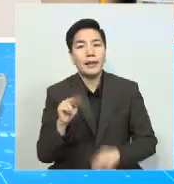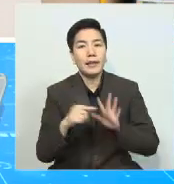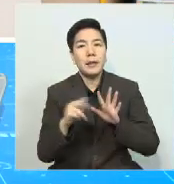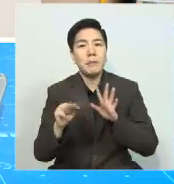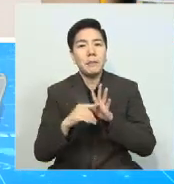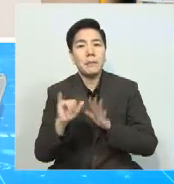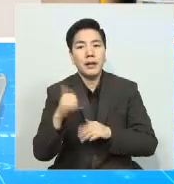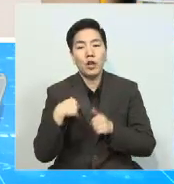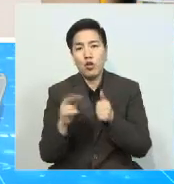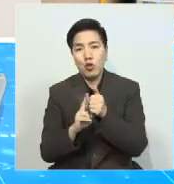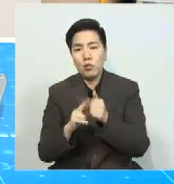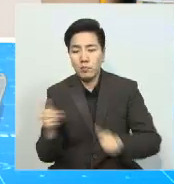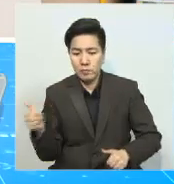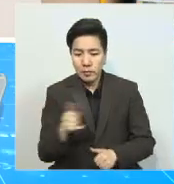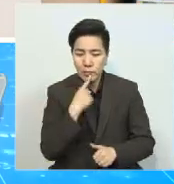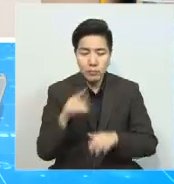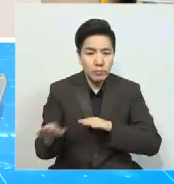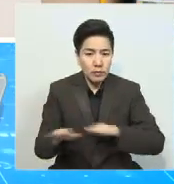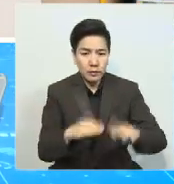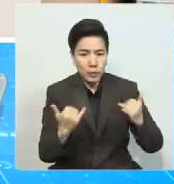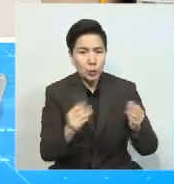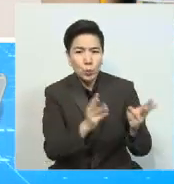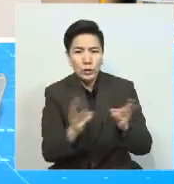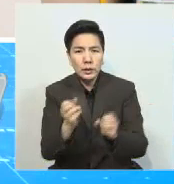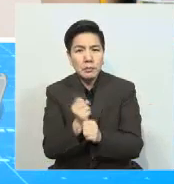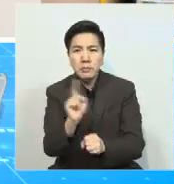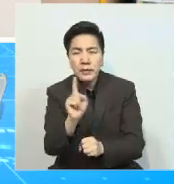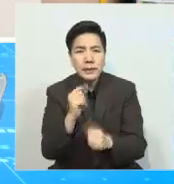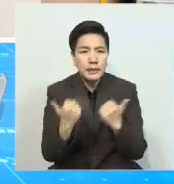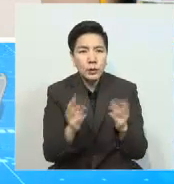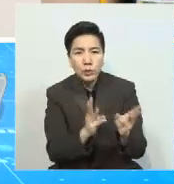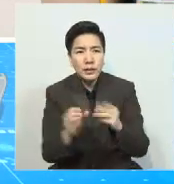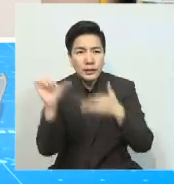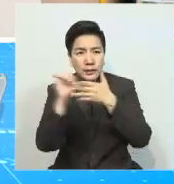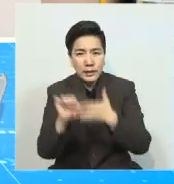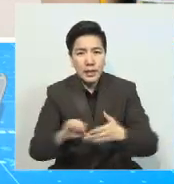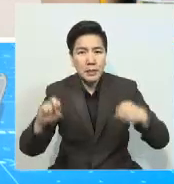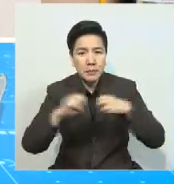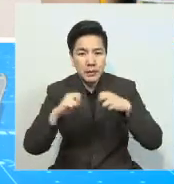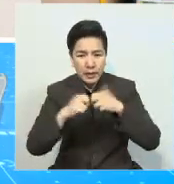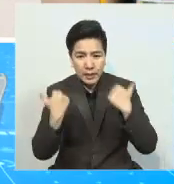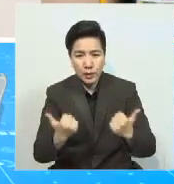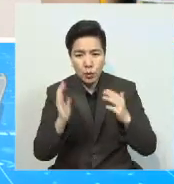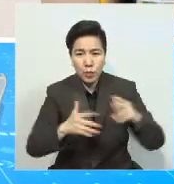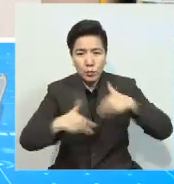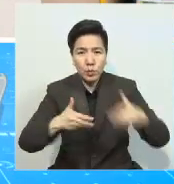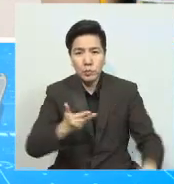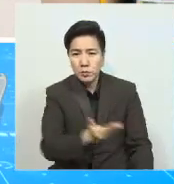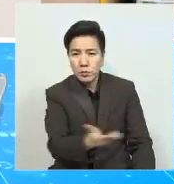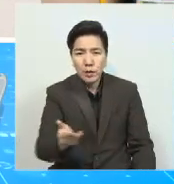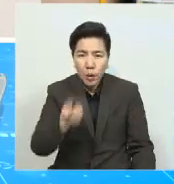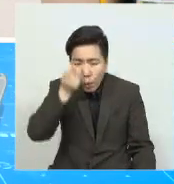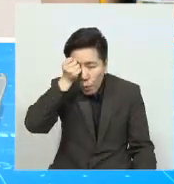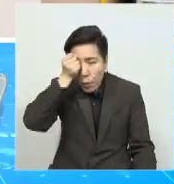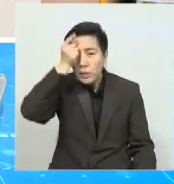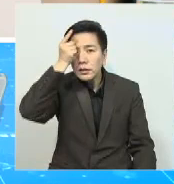องอธิบดีก็มาครับเพื่อมาเตรียมว่าเราจะมีมาตรการในเรื่องของการแก้ไขปัญหาพี่น้องประชาชนทําความเข้าใจ